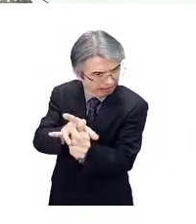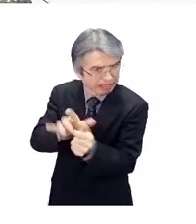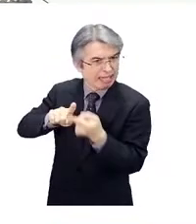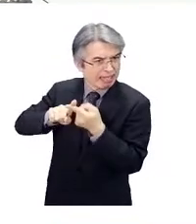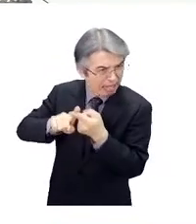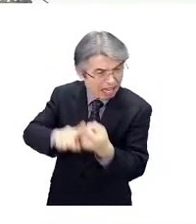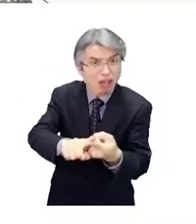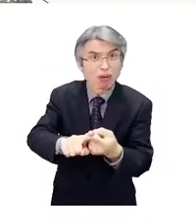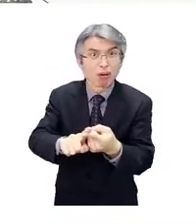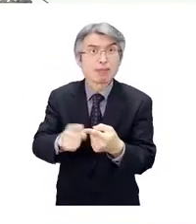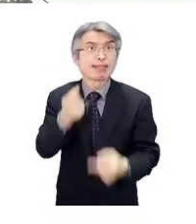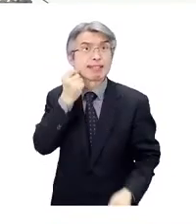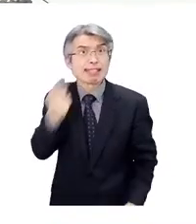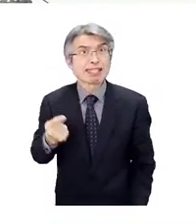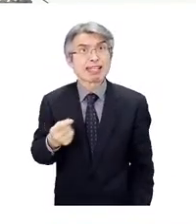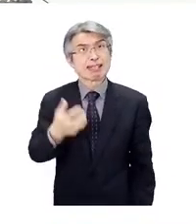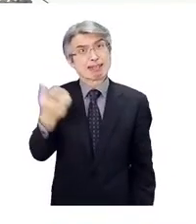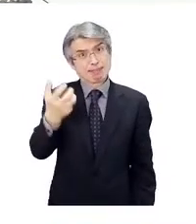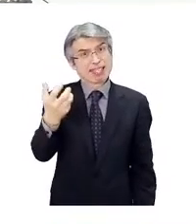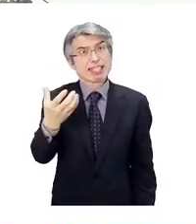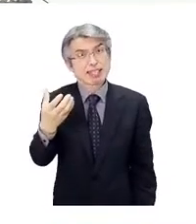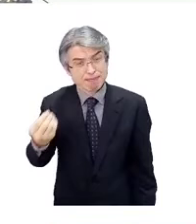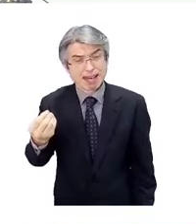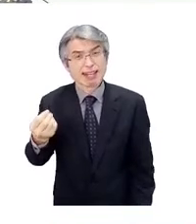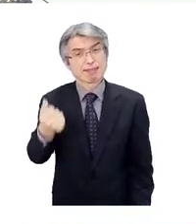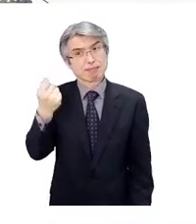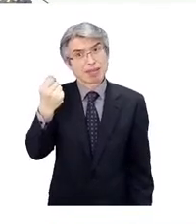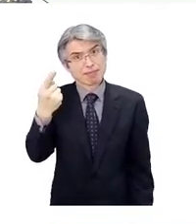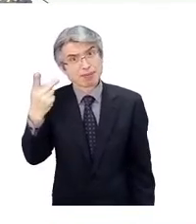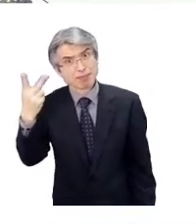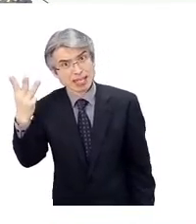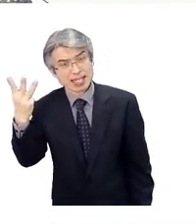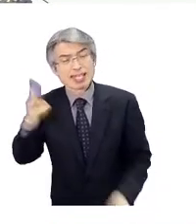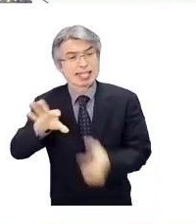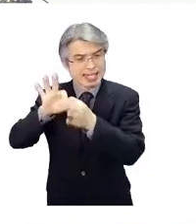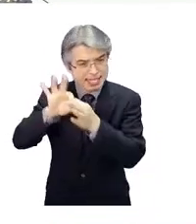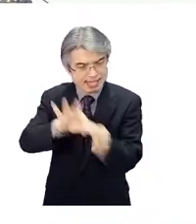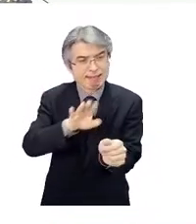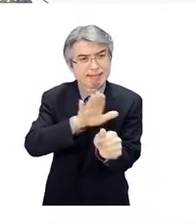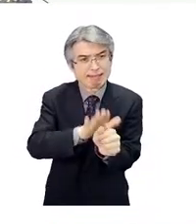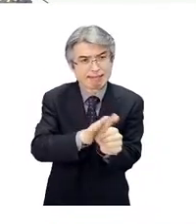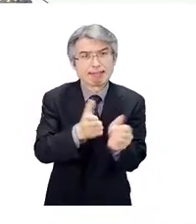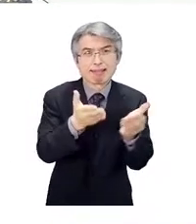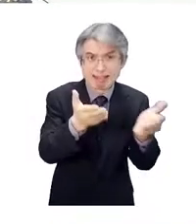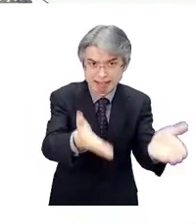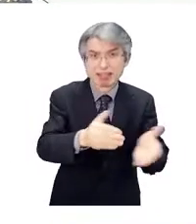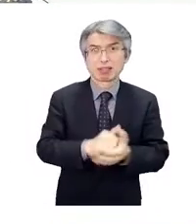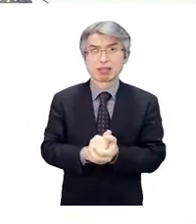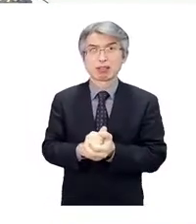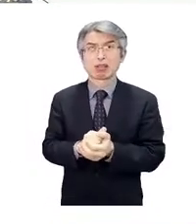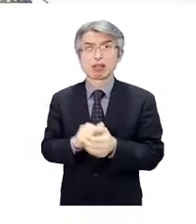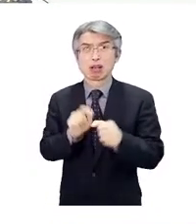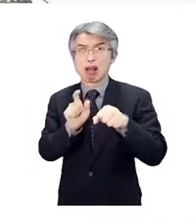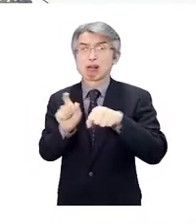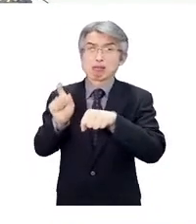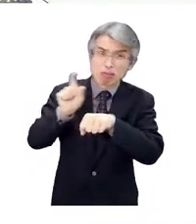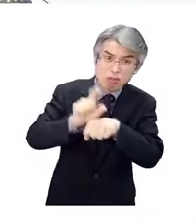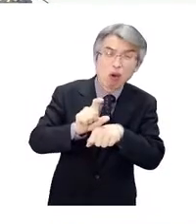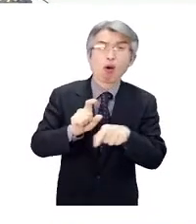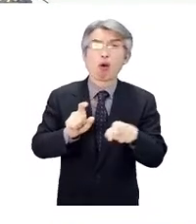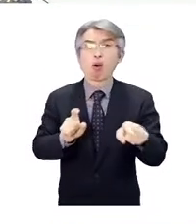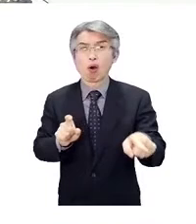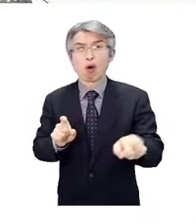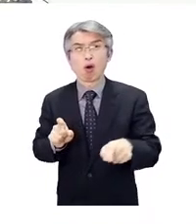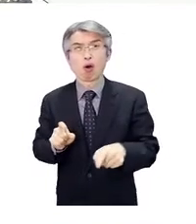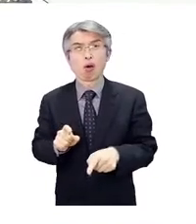원 상당의 비용을 3차례에 걸쳐 지급하였고 평상시의 사업비 지급 절차보다 양식을 간소화하여